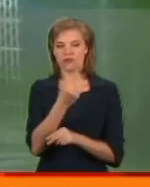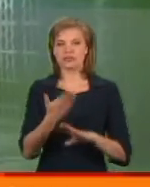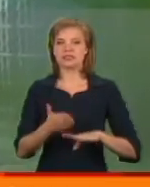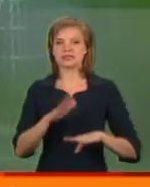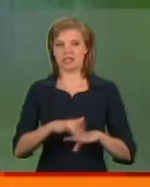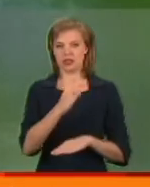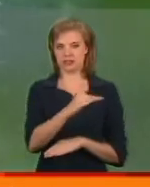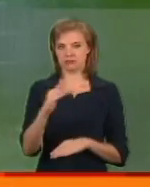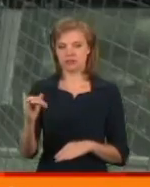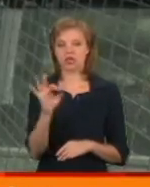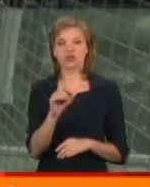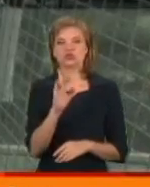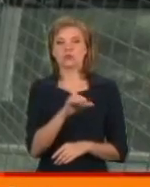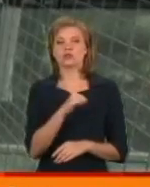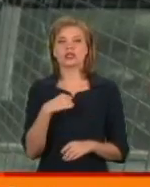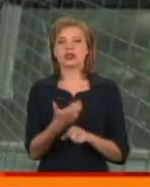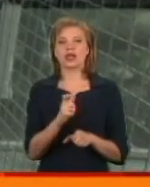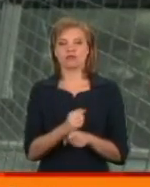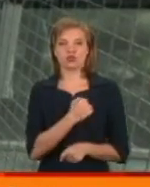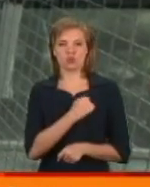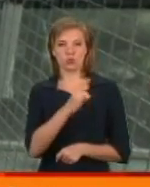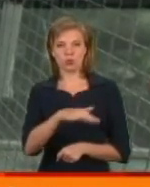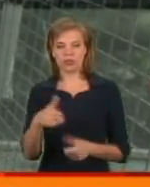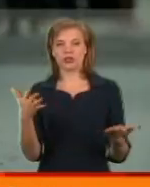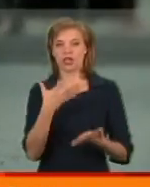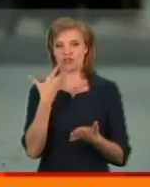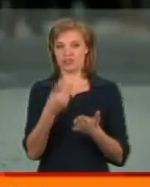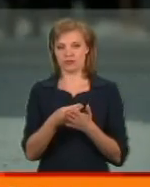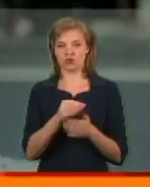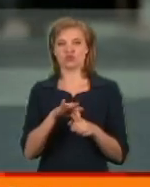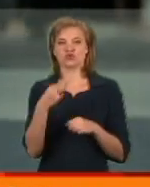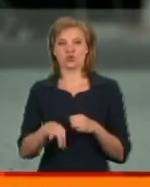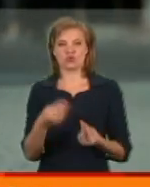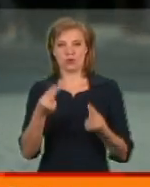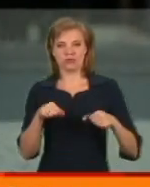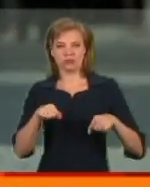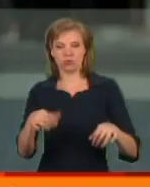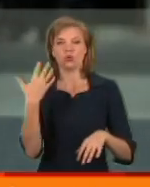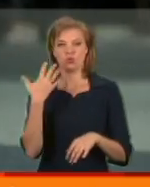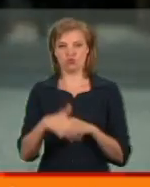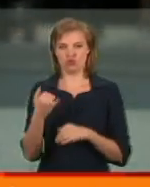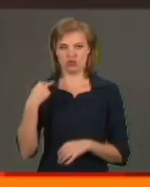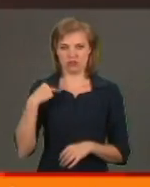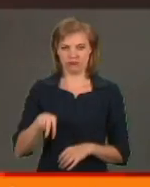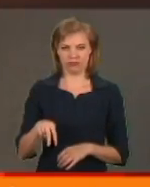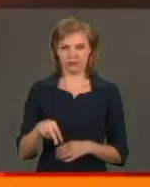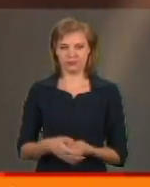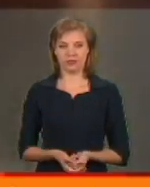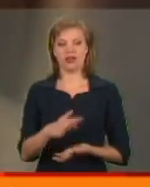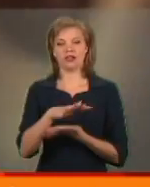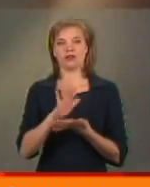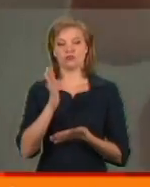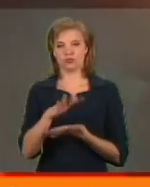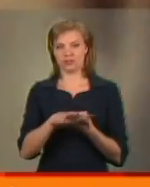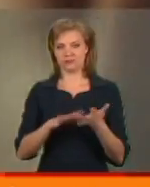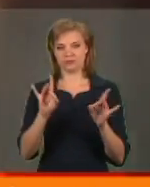складних підлітків? І про що найбільше шкодують діти, які через свої жорстокі ігри вже відбувають покарання? Дивіться